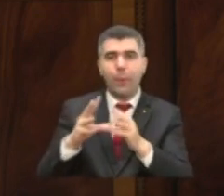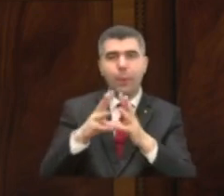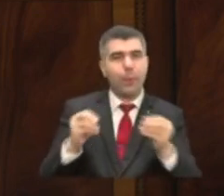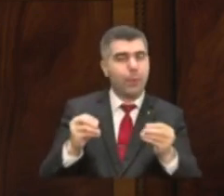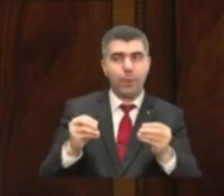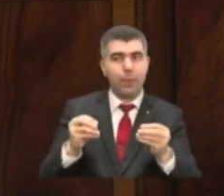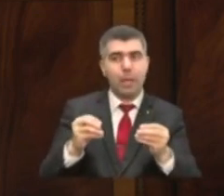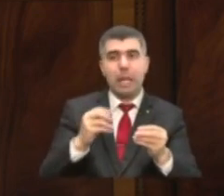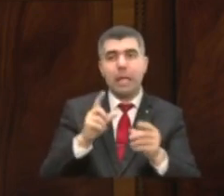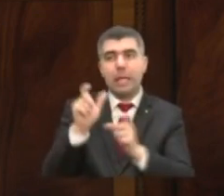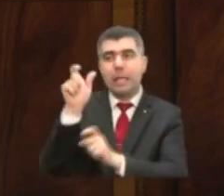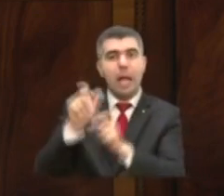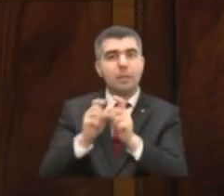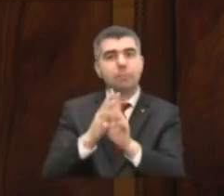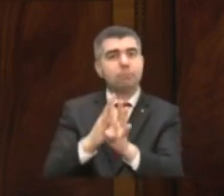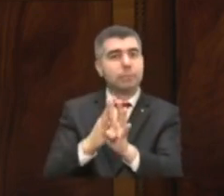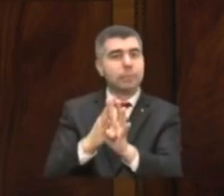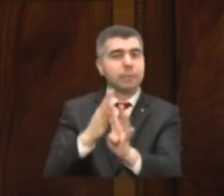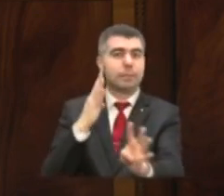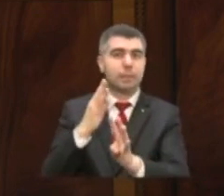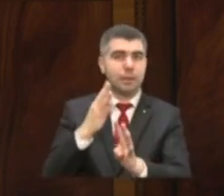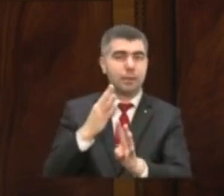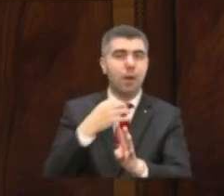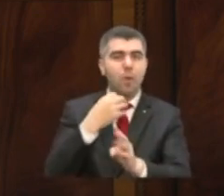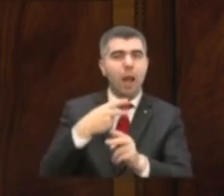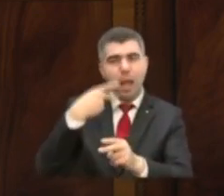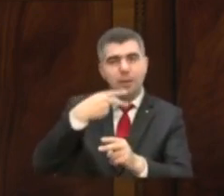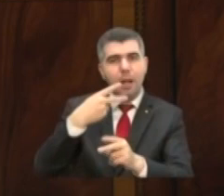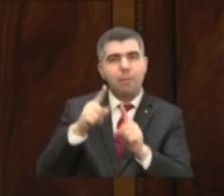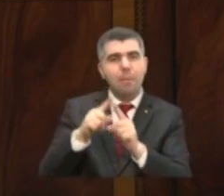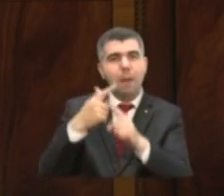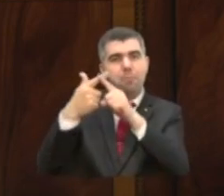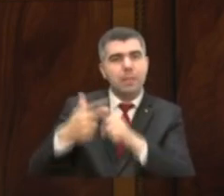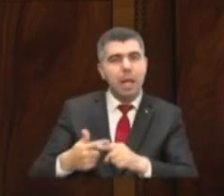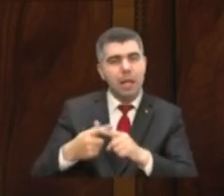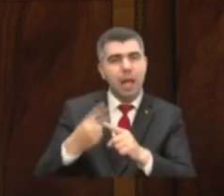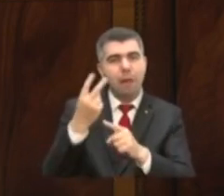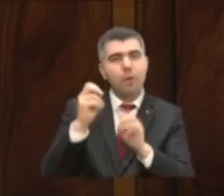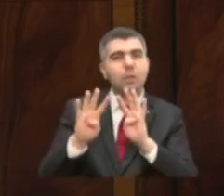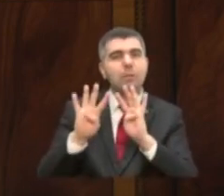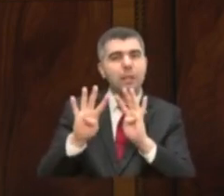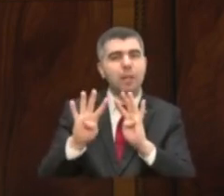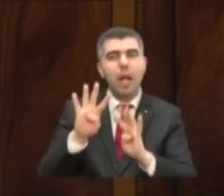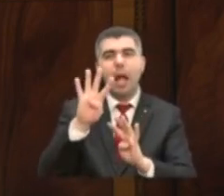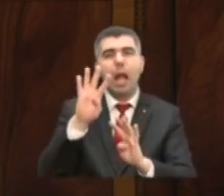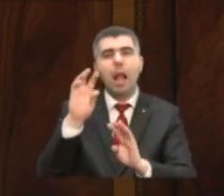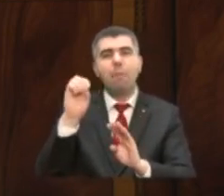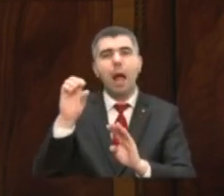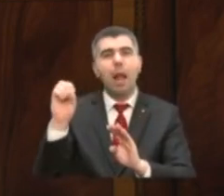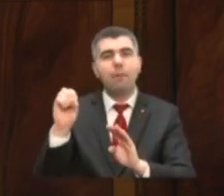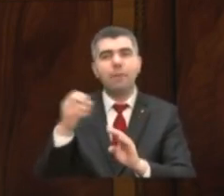بلا ما نتكلم على ميزانية 2018، 4000 منصب شغل، أنا بغيت غير نعرفها فين كاينة وفين